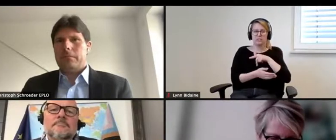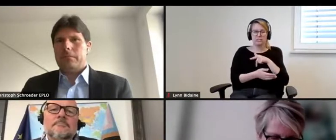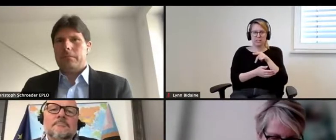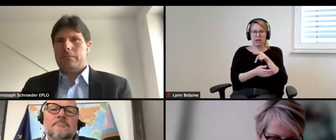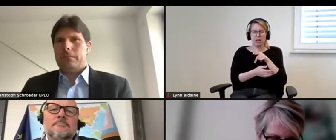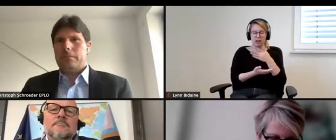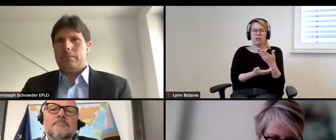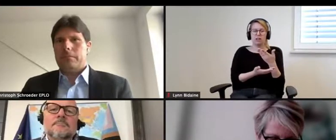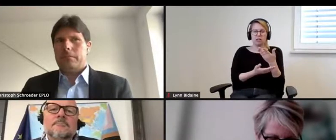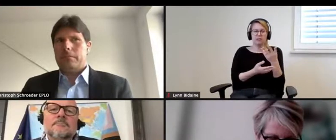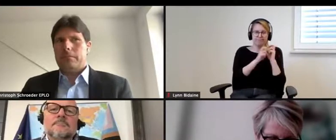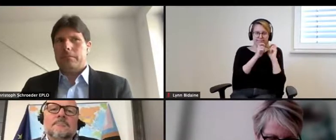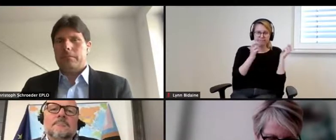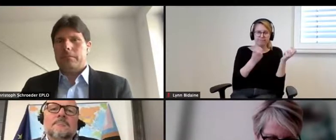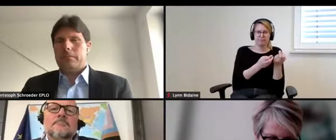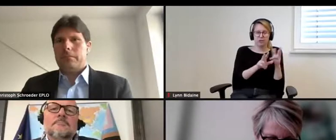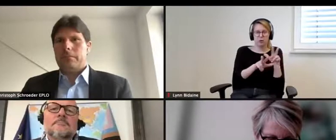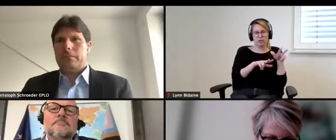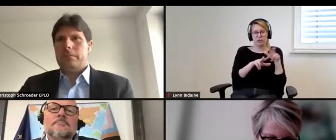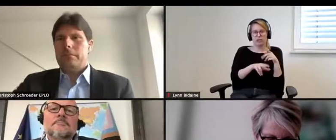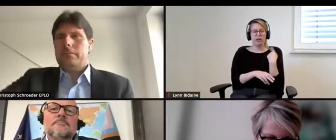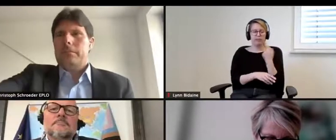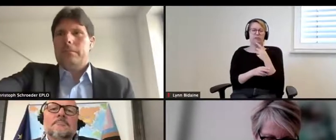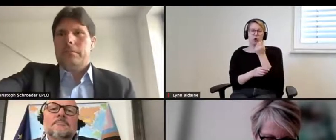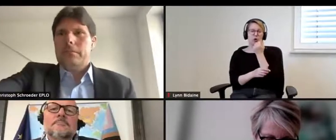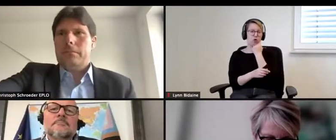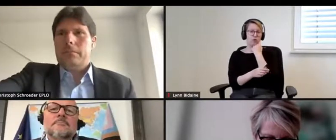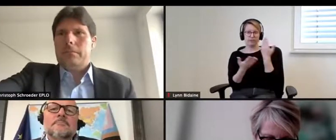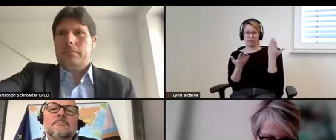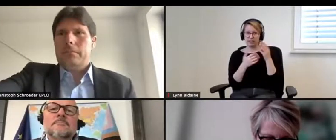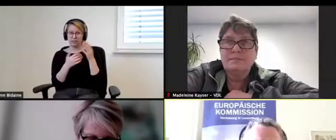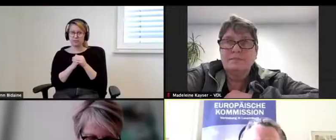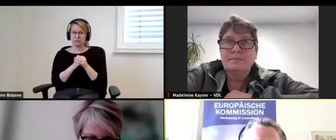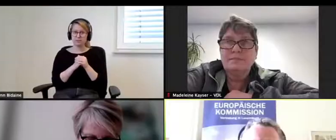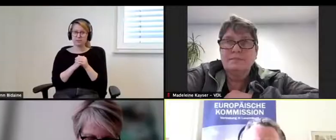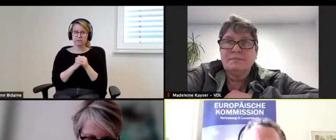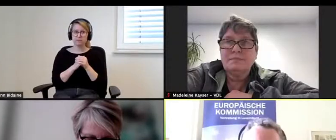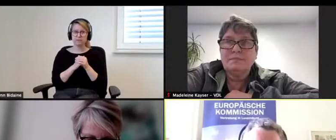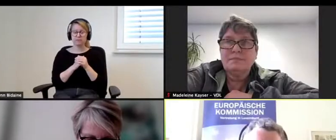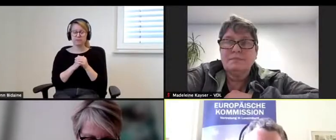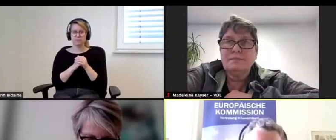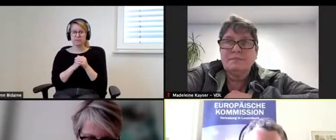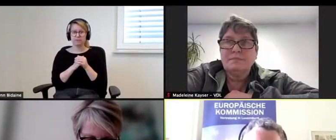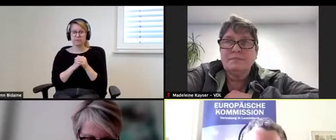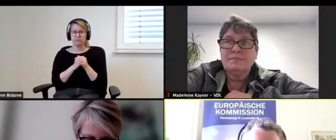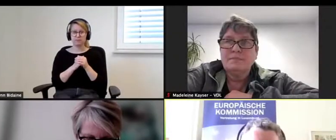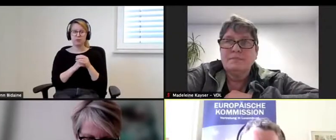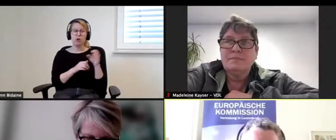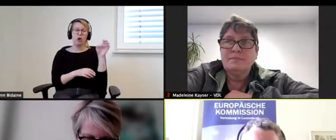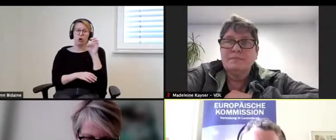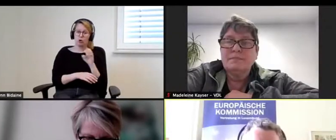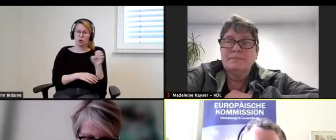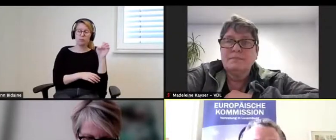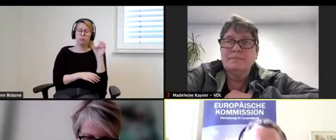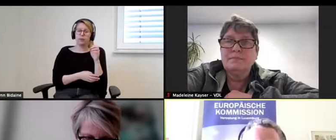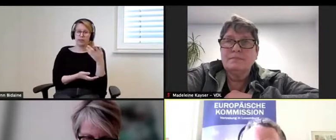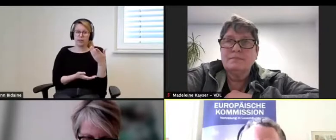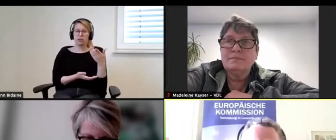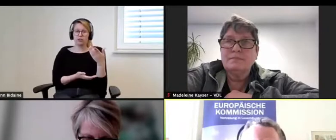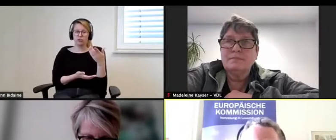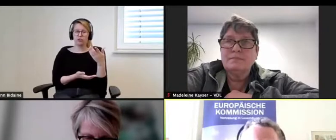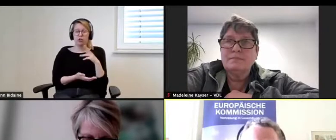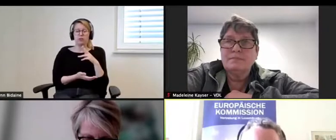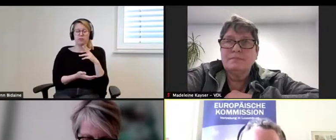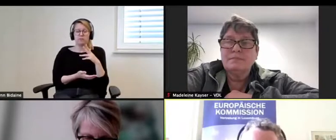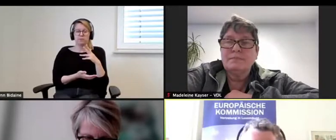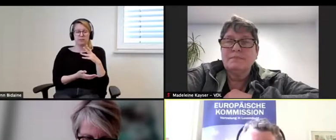l'espoir qu'on a que le socle européen des droits sociaux puisse aller vers une meilleure mise en œuvre de